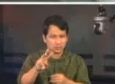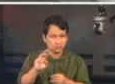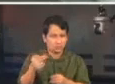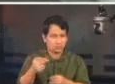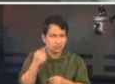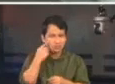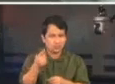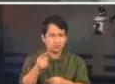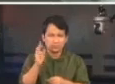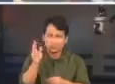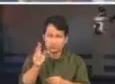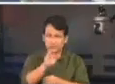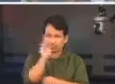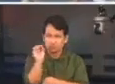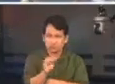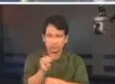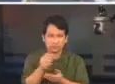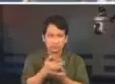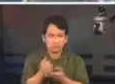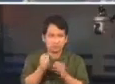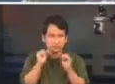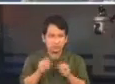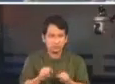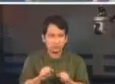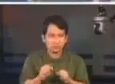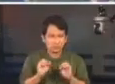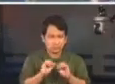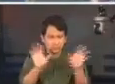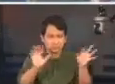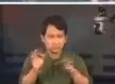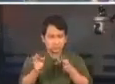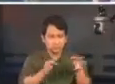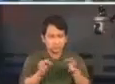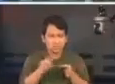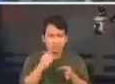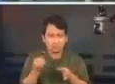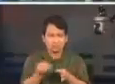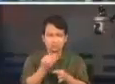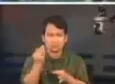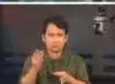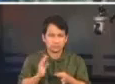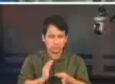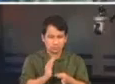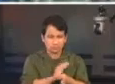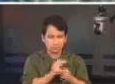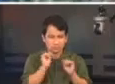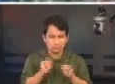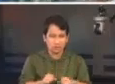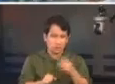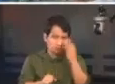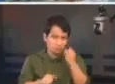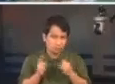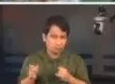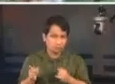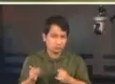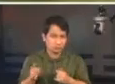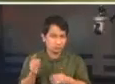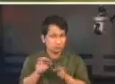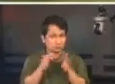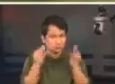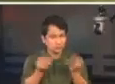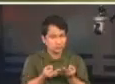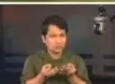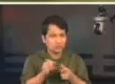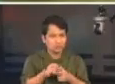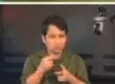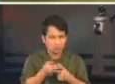lamang ang spending capacity nito. Maliwanag umanong kumikita ang ilang mamabatas dito dahil kung hindi kaanak ay mismong